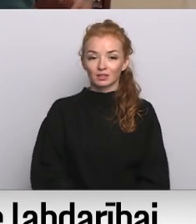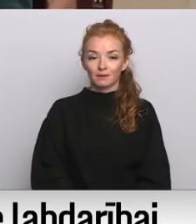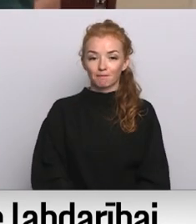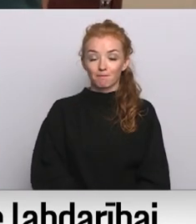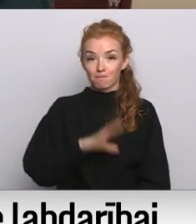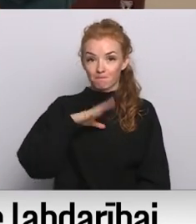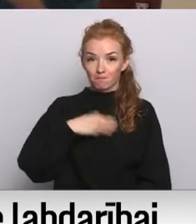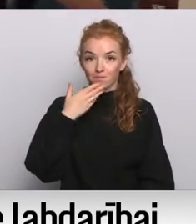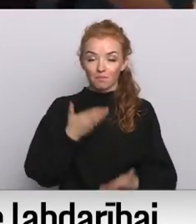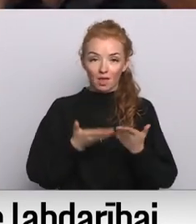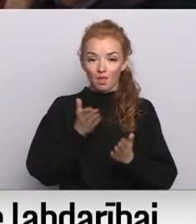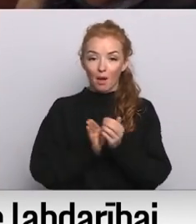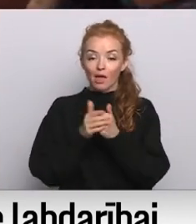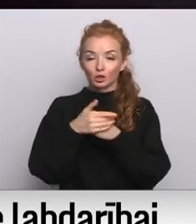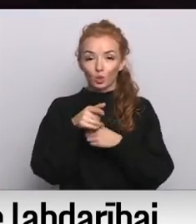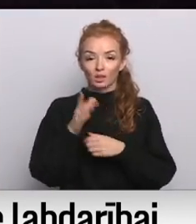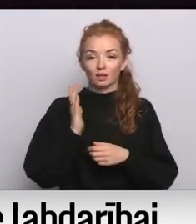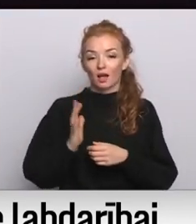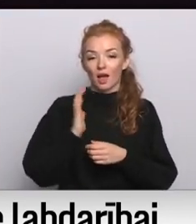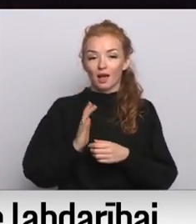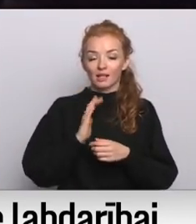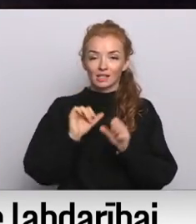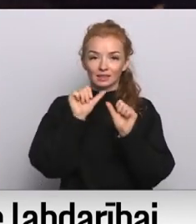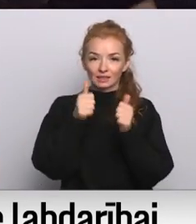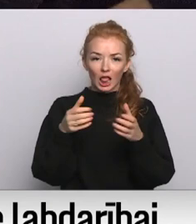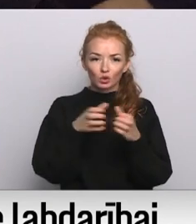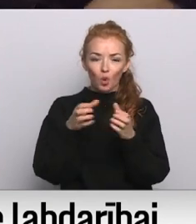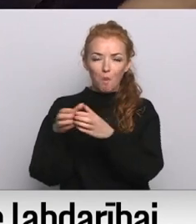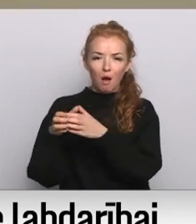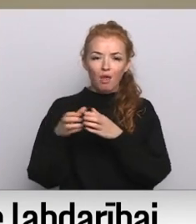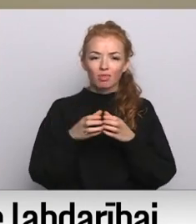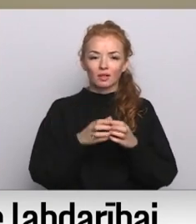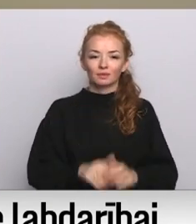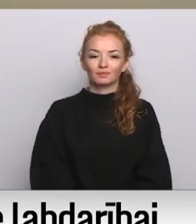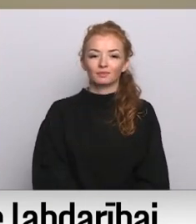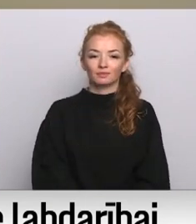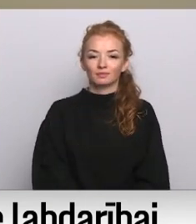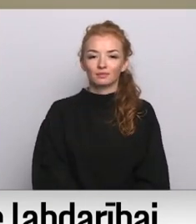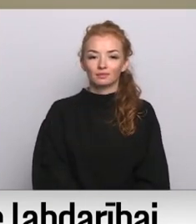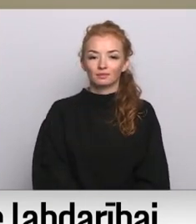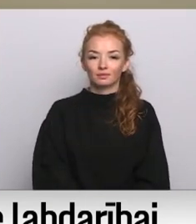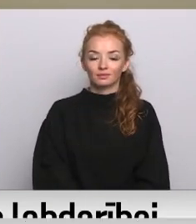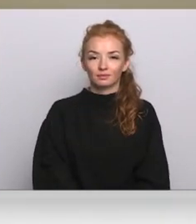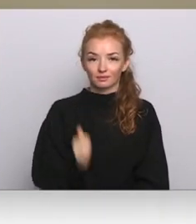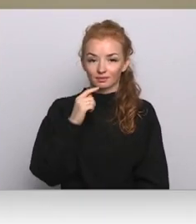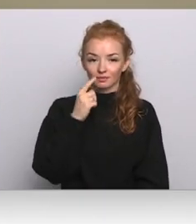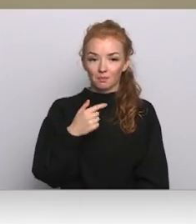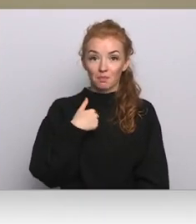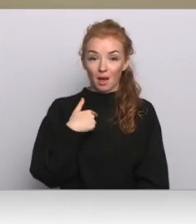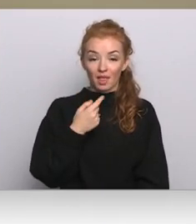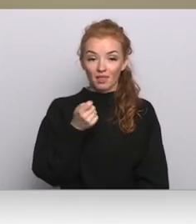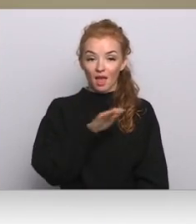Pēc mēģinājuma aizkulisēs gaidīja vairāk stilistu komandas. Man nekad nav grimējis